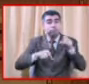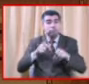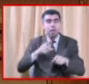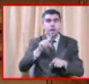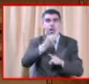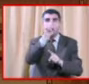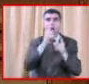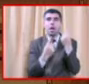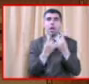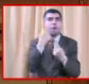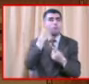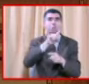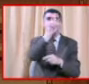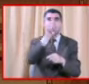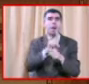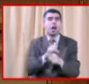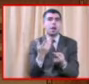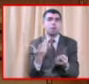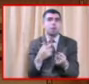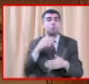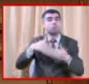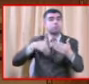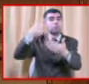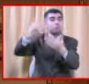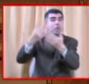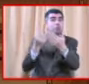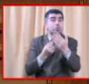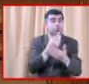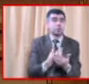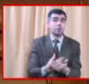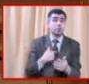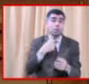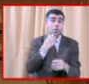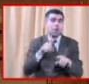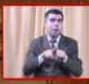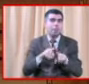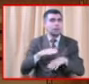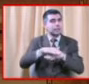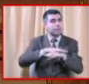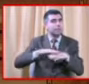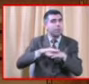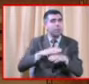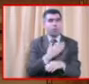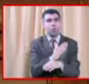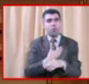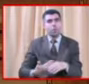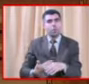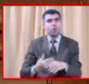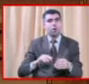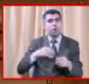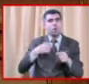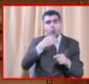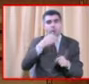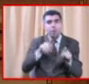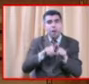اين نزيد وماذا سيقع مستقبلا. تنطلبوا من الحكومه، تنعرفوا ان المناخ ديال بلادنا غادي في